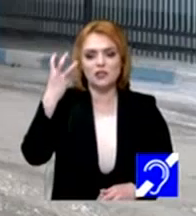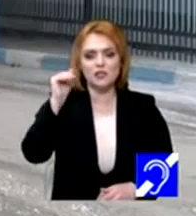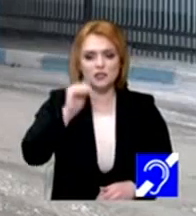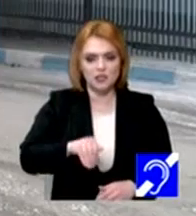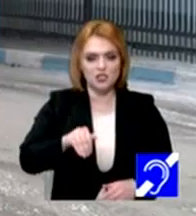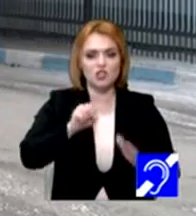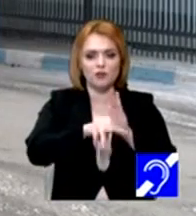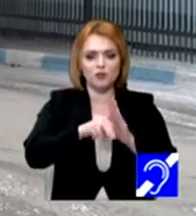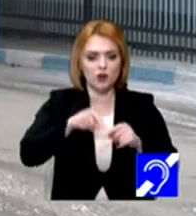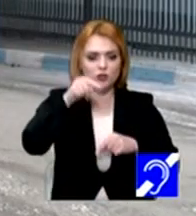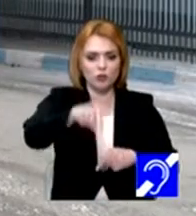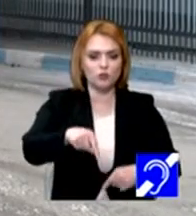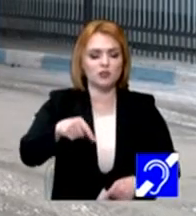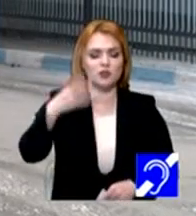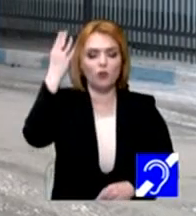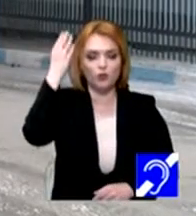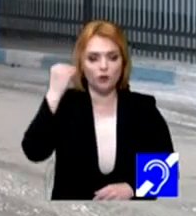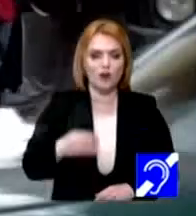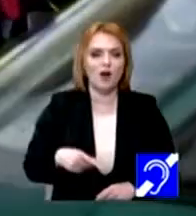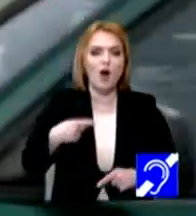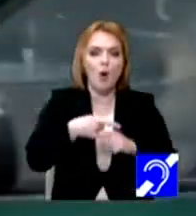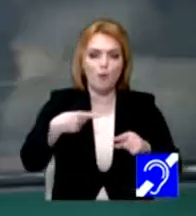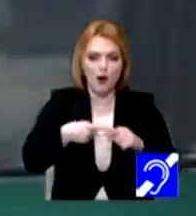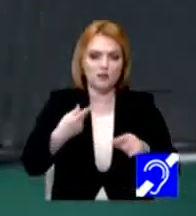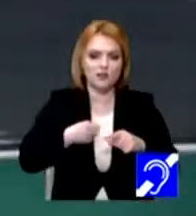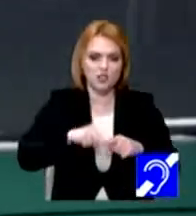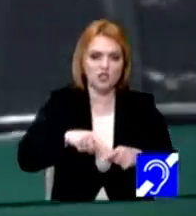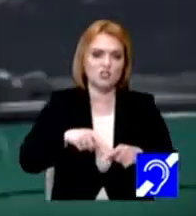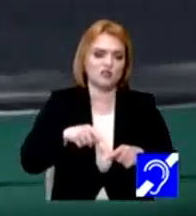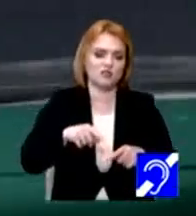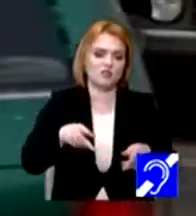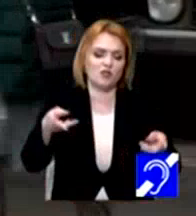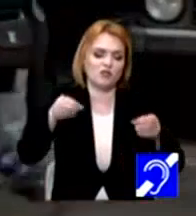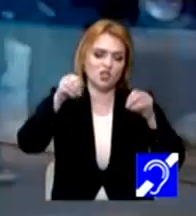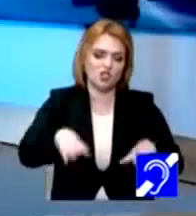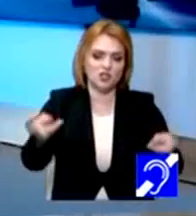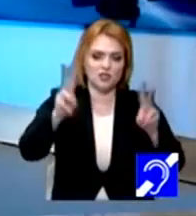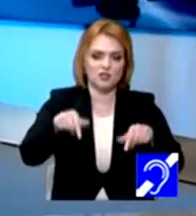Republica Moldova, iar a treia parte dintre aceștia au hotărât să rămână aici.